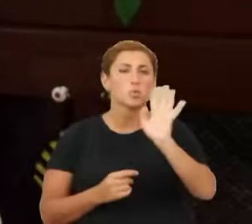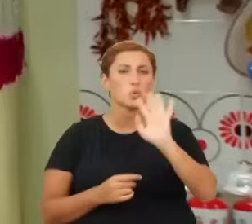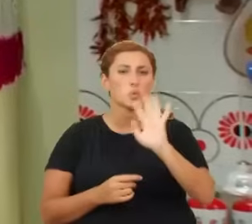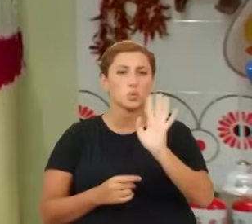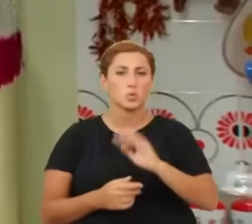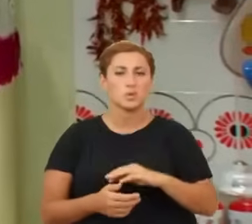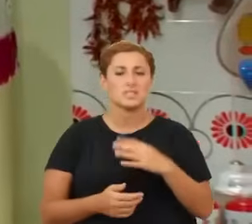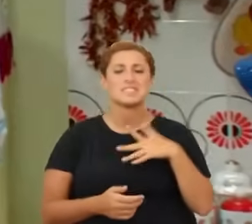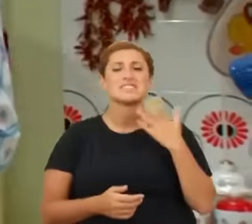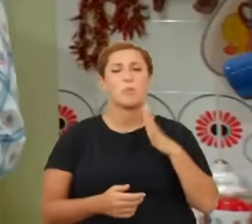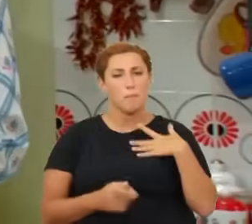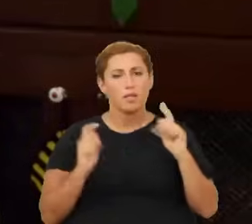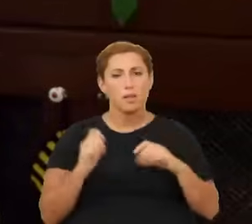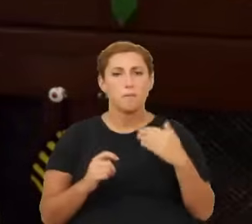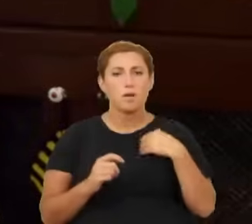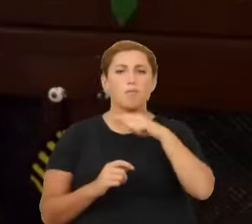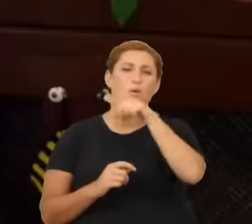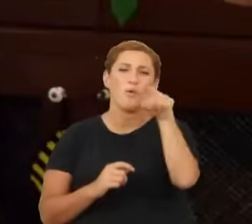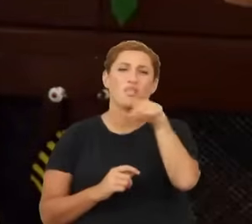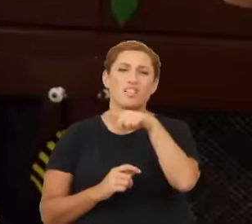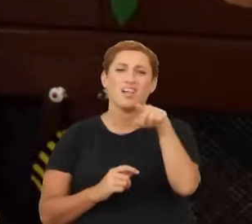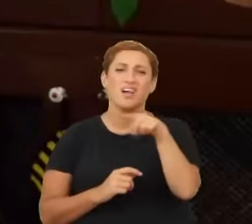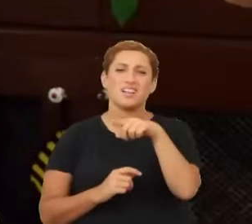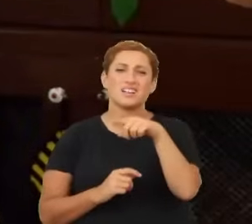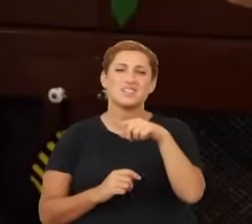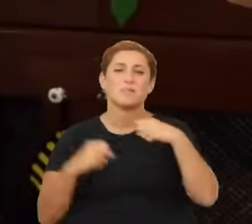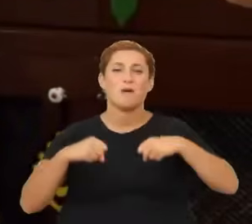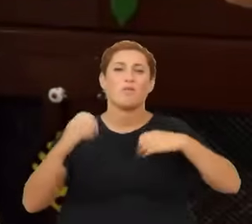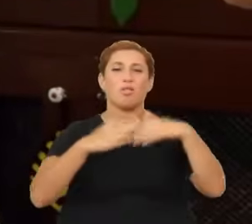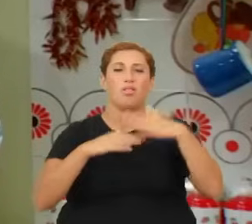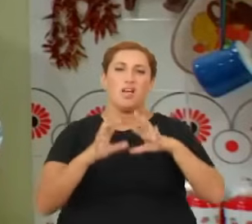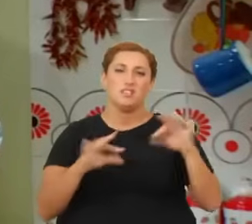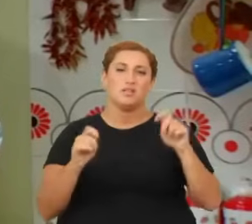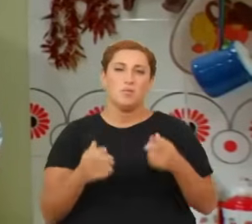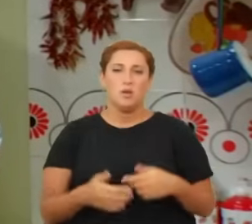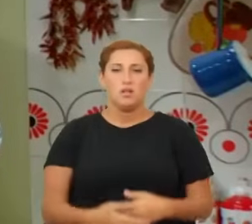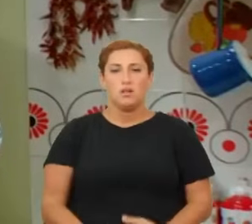yok. İstemez. Ben yaparım. Onlar valiz hazırlıyorlar şimdi.